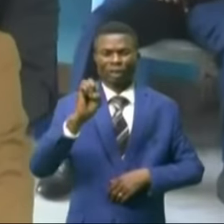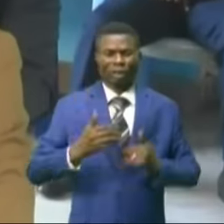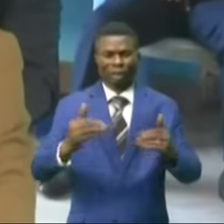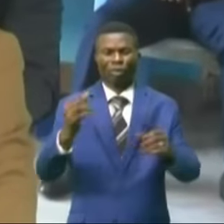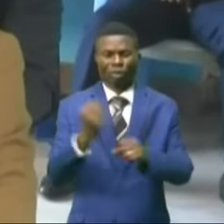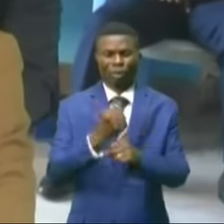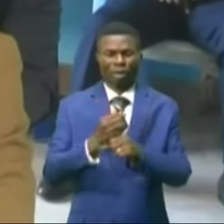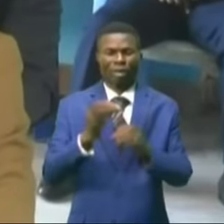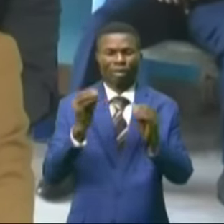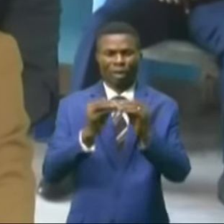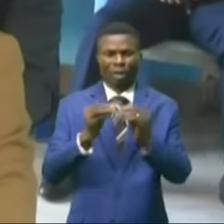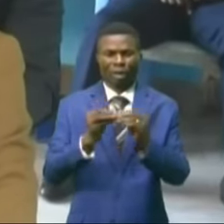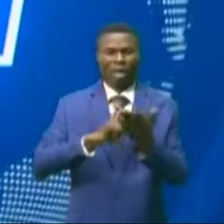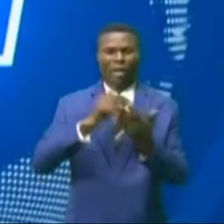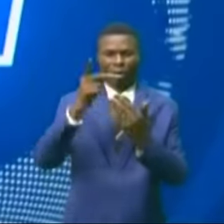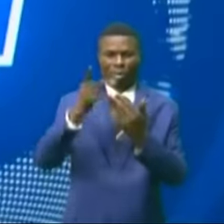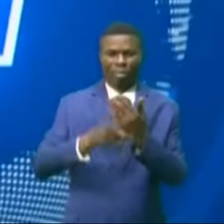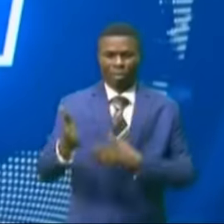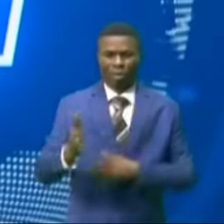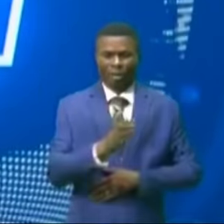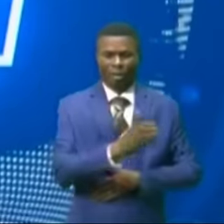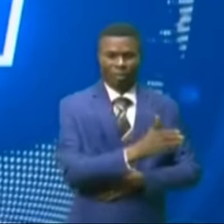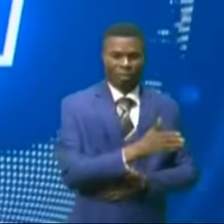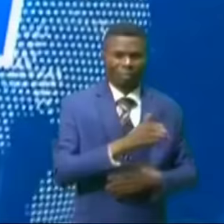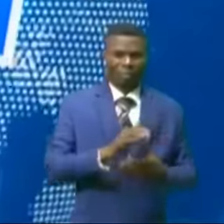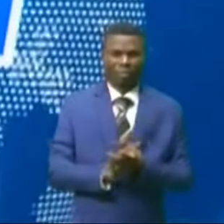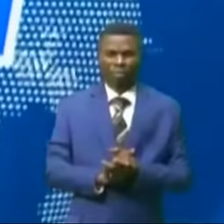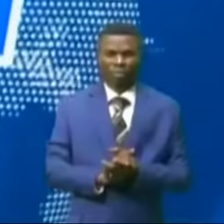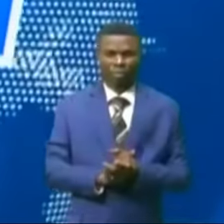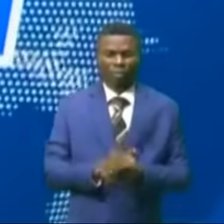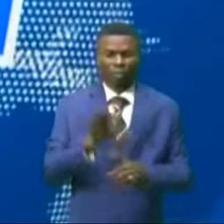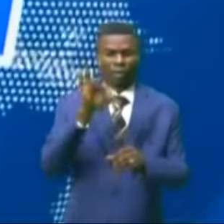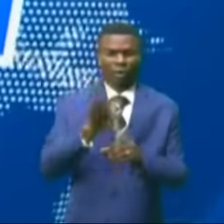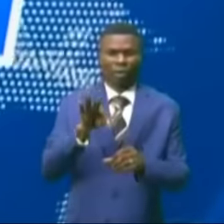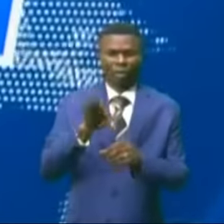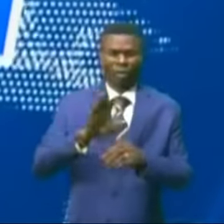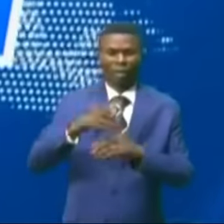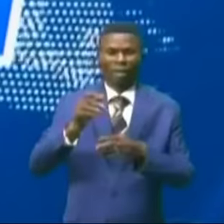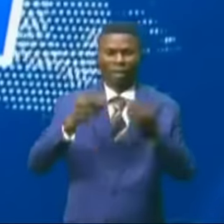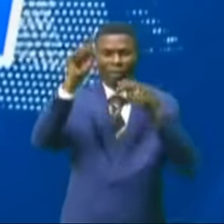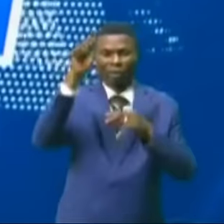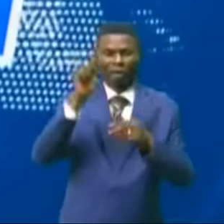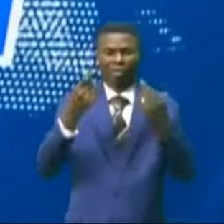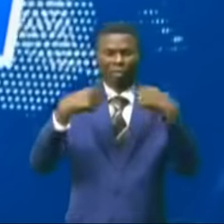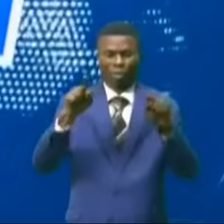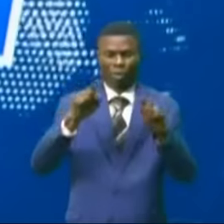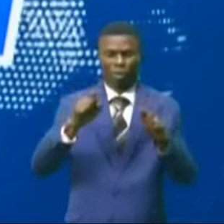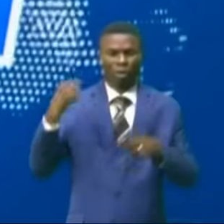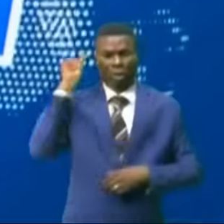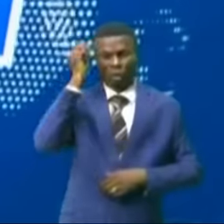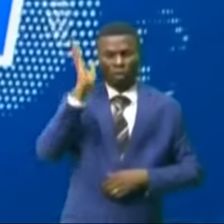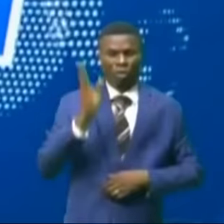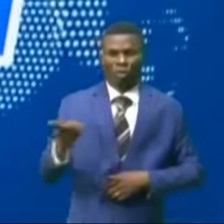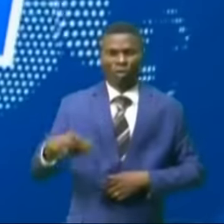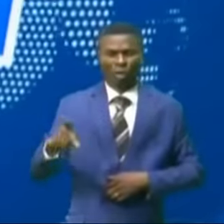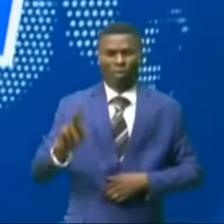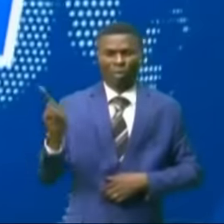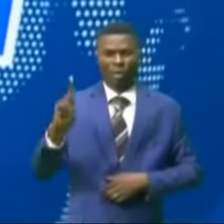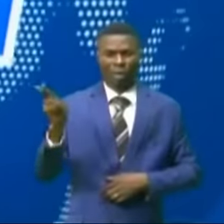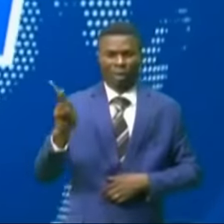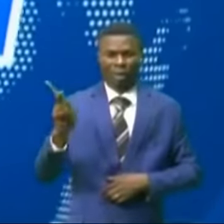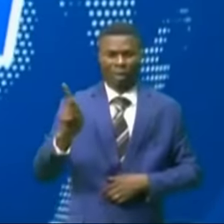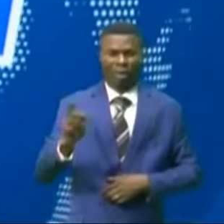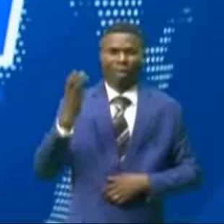des réunions programmées. A été élu après les résultats provisoires, le gouverneur de la province du Kasaï,